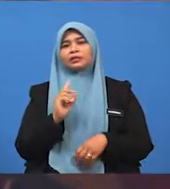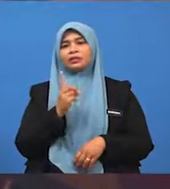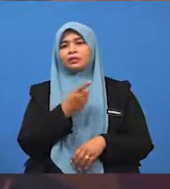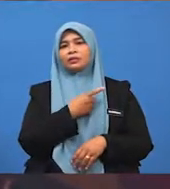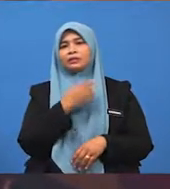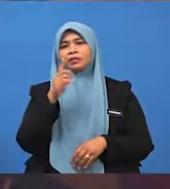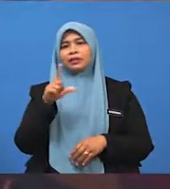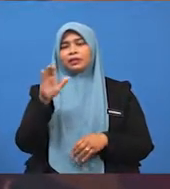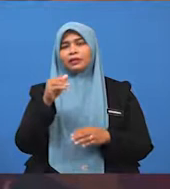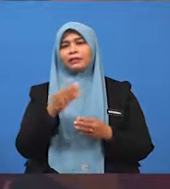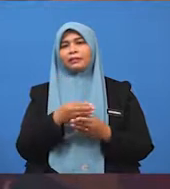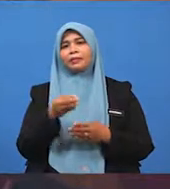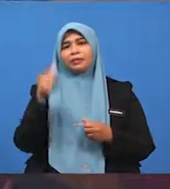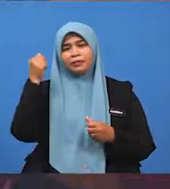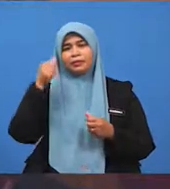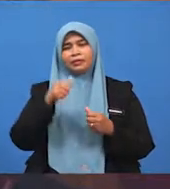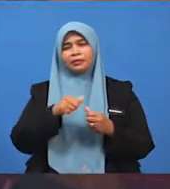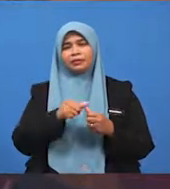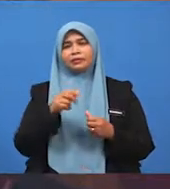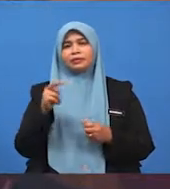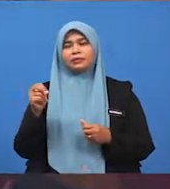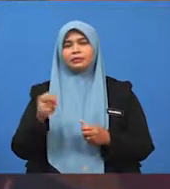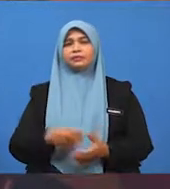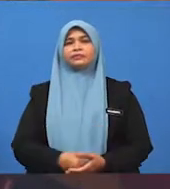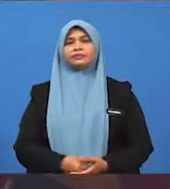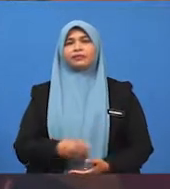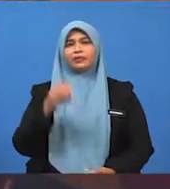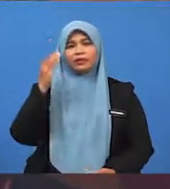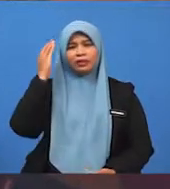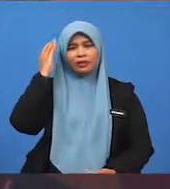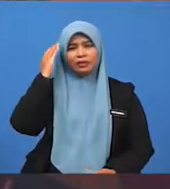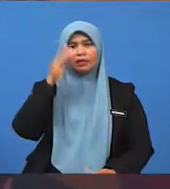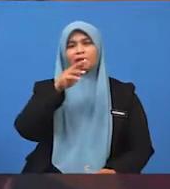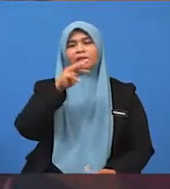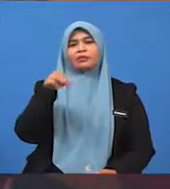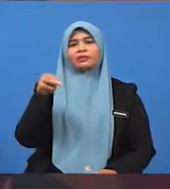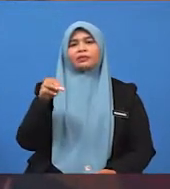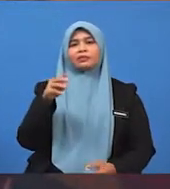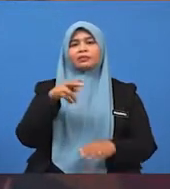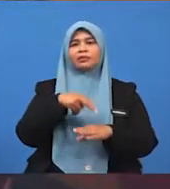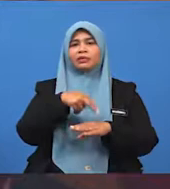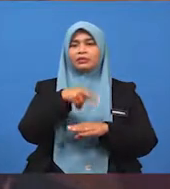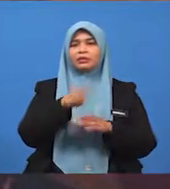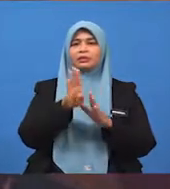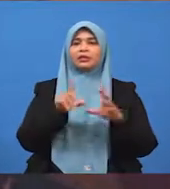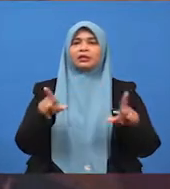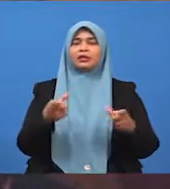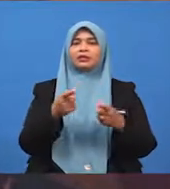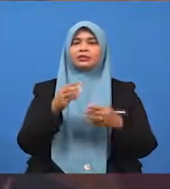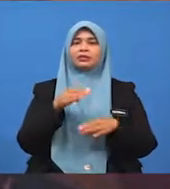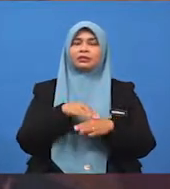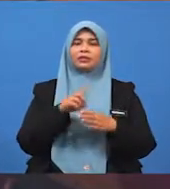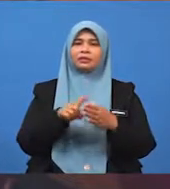khususnya diturunkan pada malam Al-Qadar yang merupakan suatu anugerah Allah buat mereka